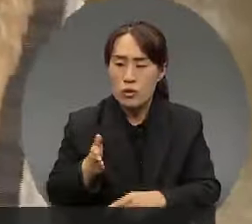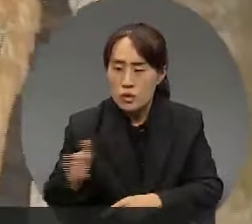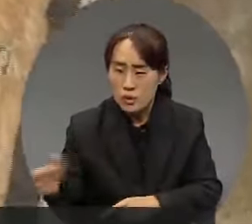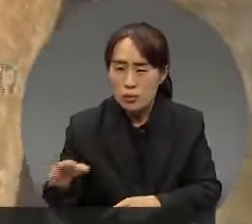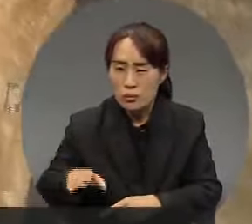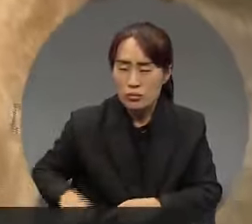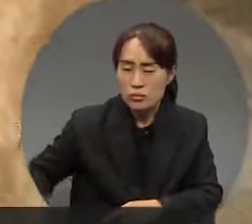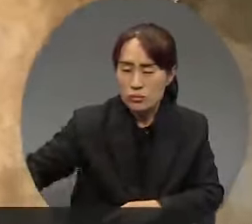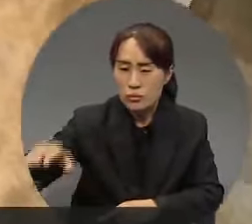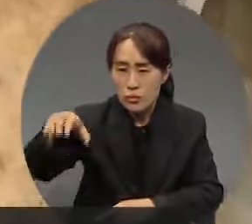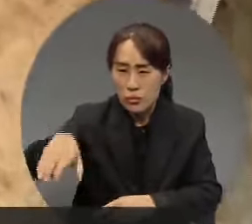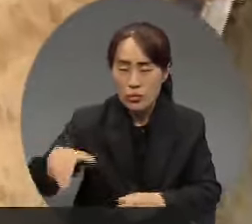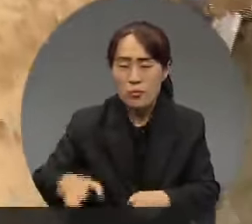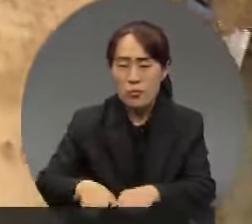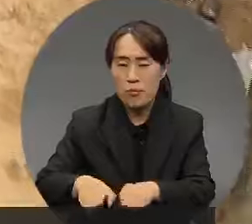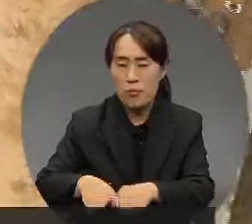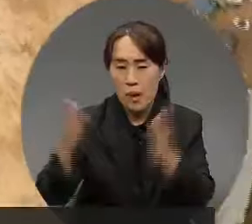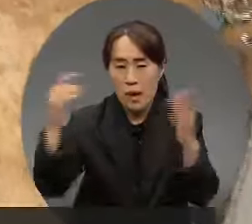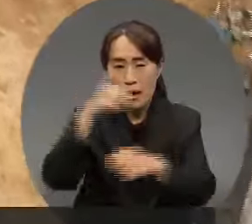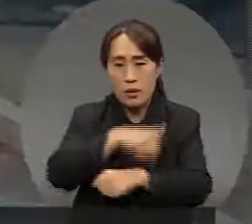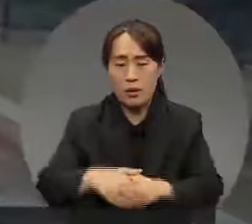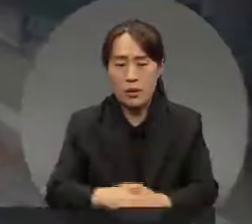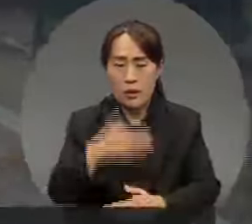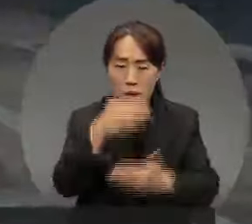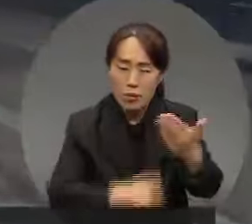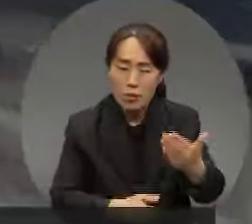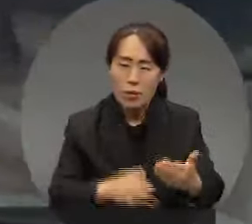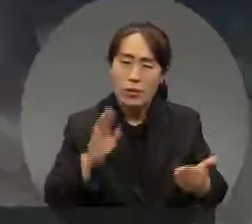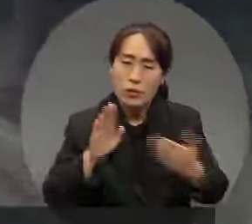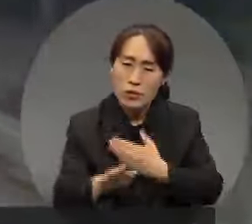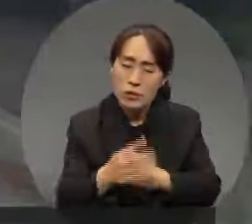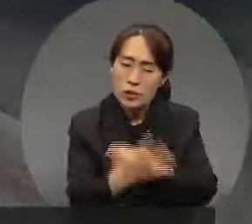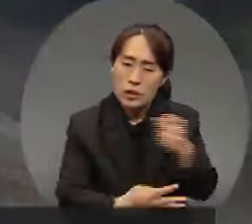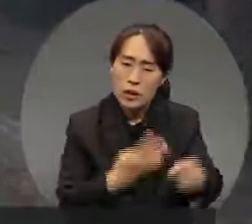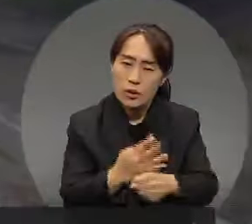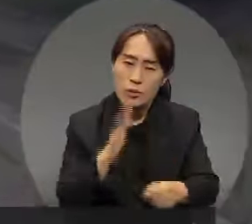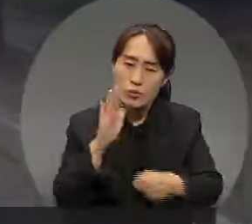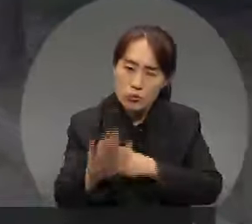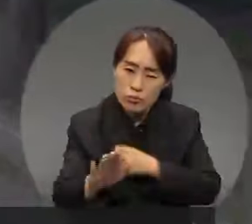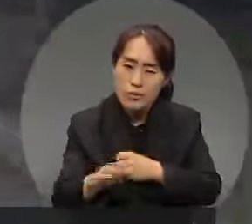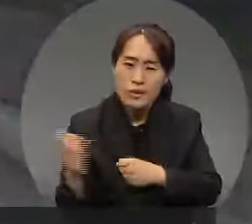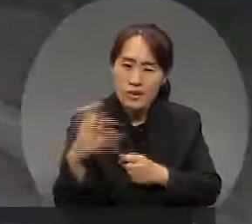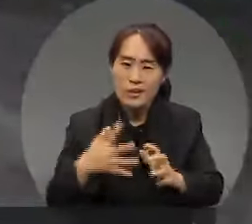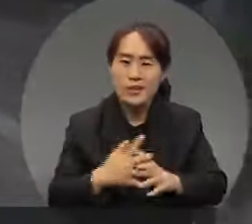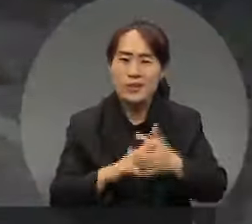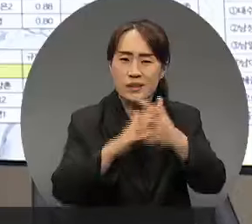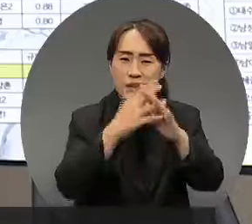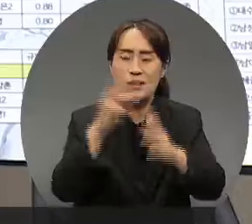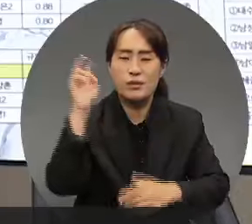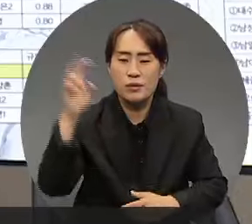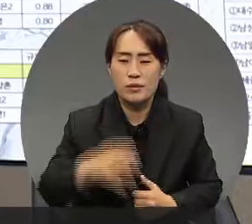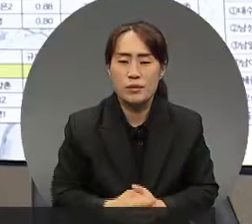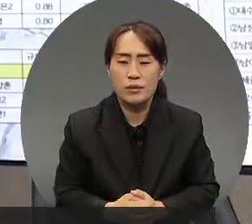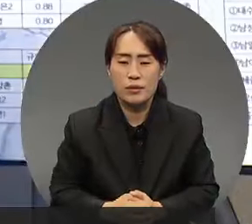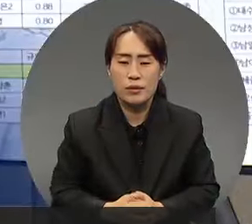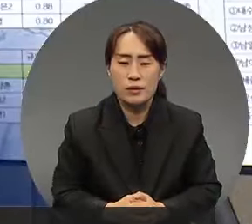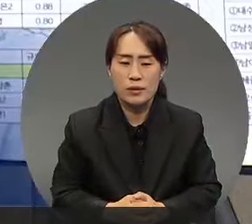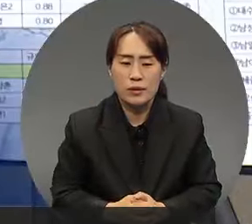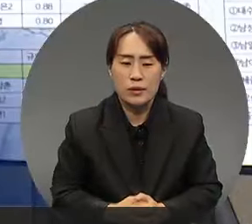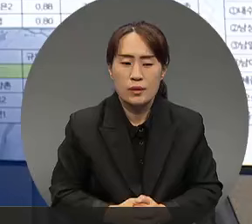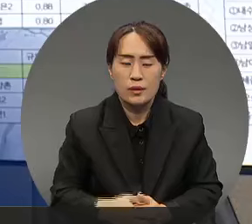신설할 예정입니다 나머지 구간은 이후 4년 내 추진할 계획입니다 그 서부로